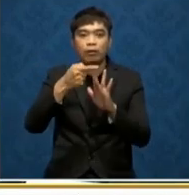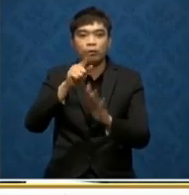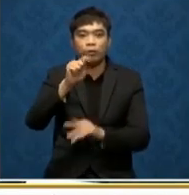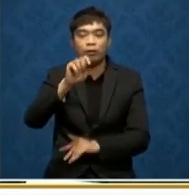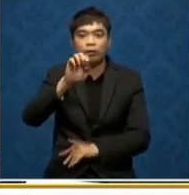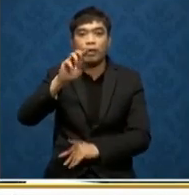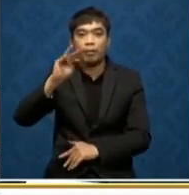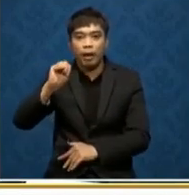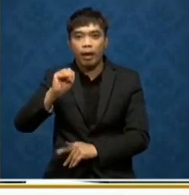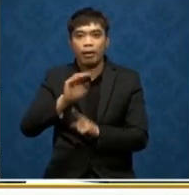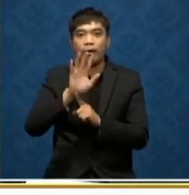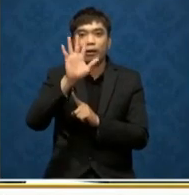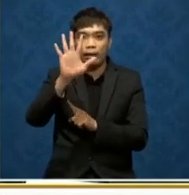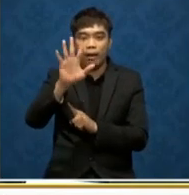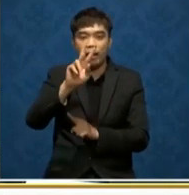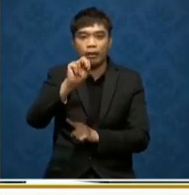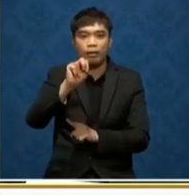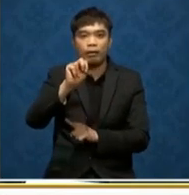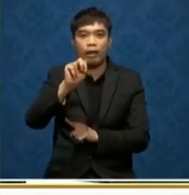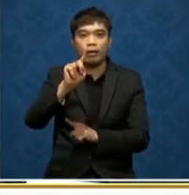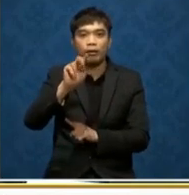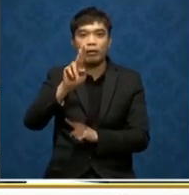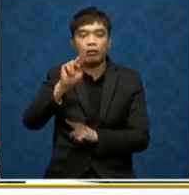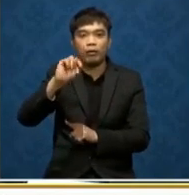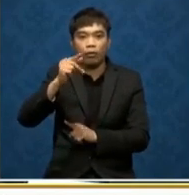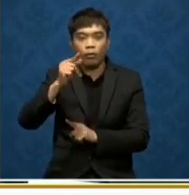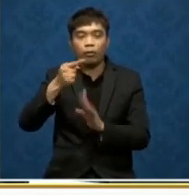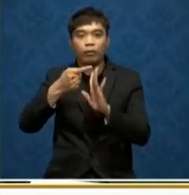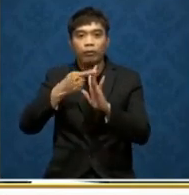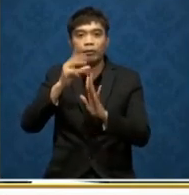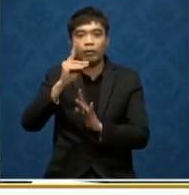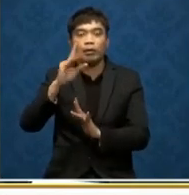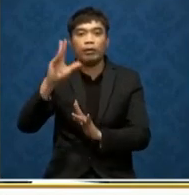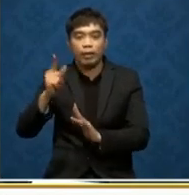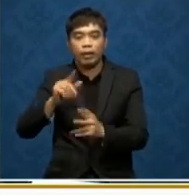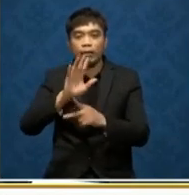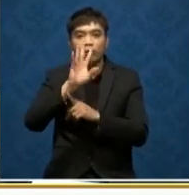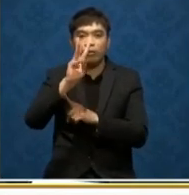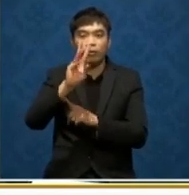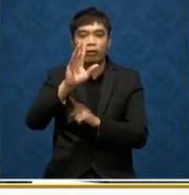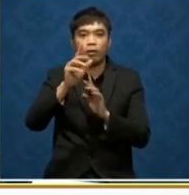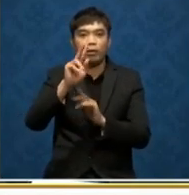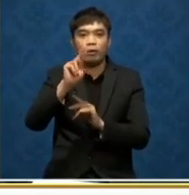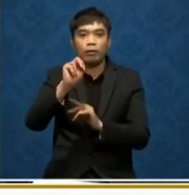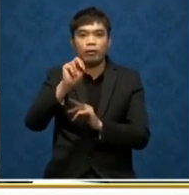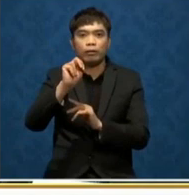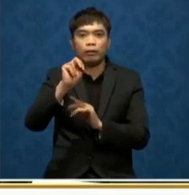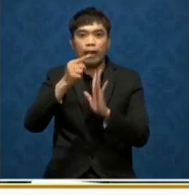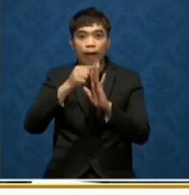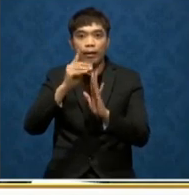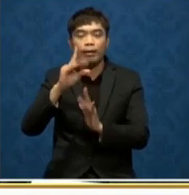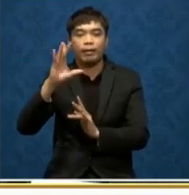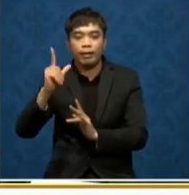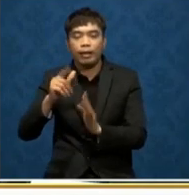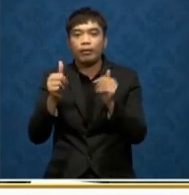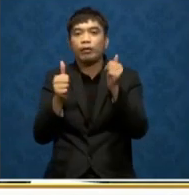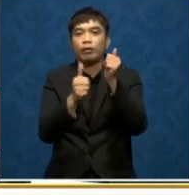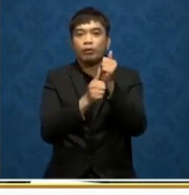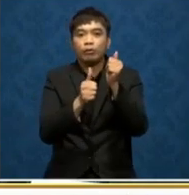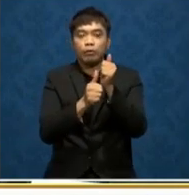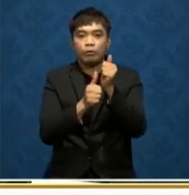ธ์ 5. นรงเดชอุรานกุล 6. เดชรัตน์สุขกำเนิด 7. ผู้ช่วยศาสตราจ